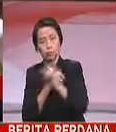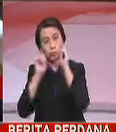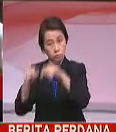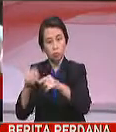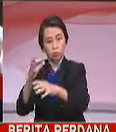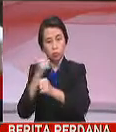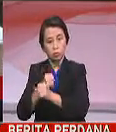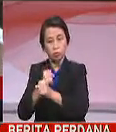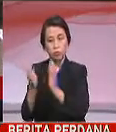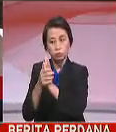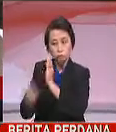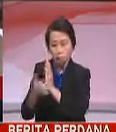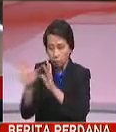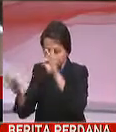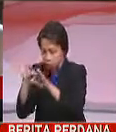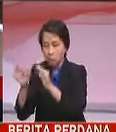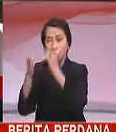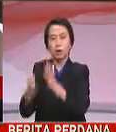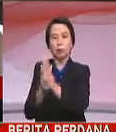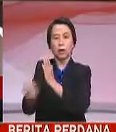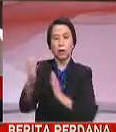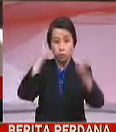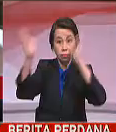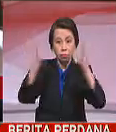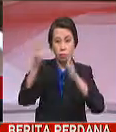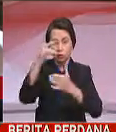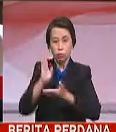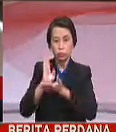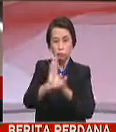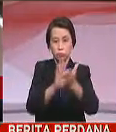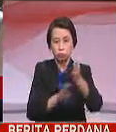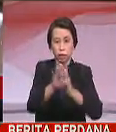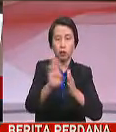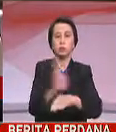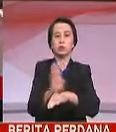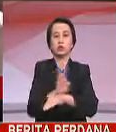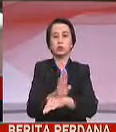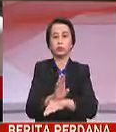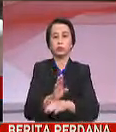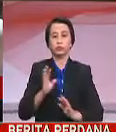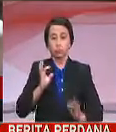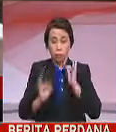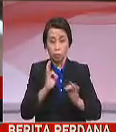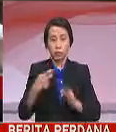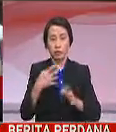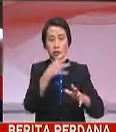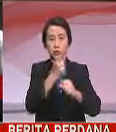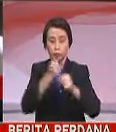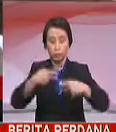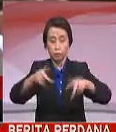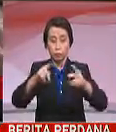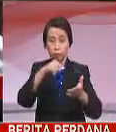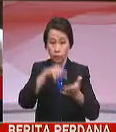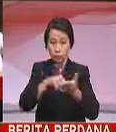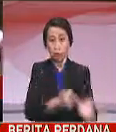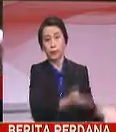mendapatkan talent-talent dari Malaysia untuk membantu mereka dalam membangunkan bisnes. Jadi kalau kita mendapatkan peluang itu dan